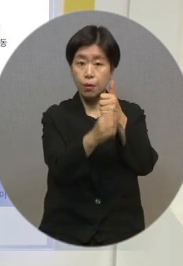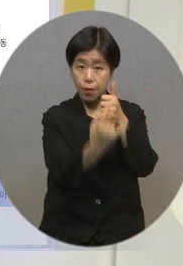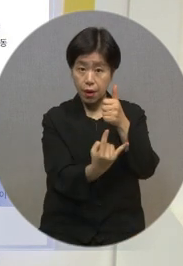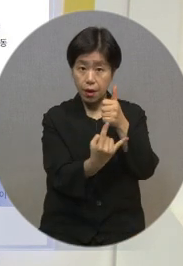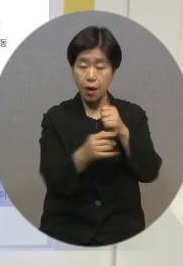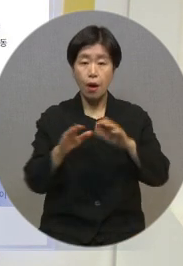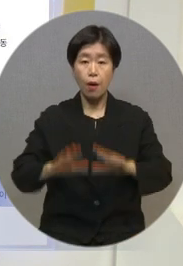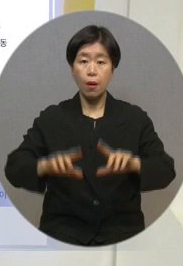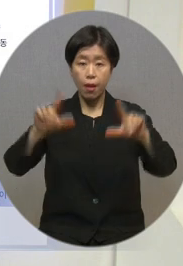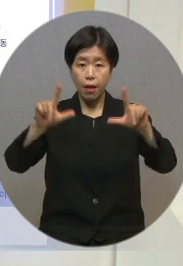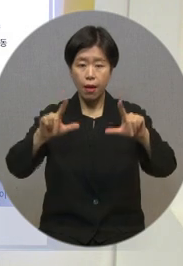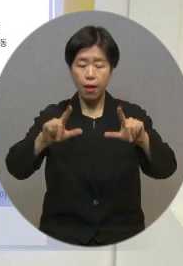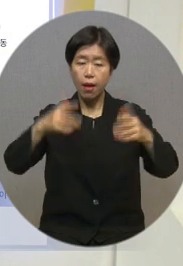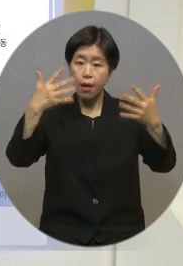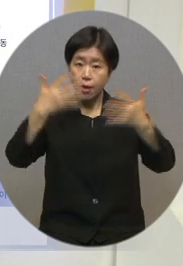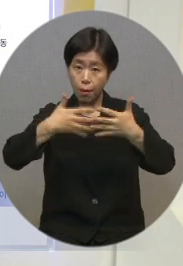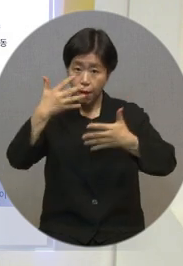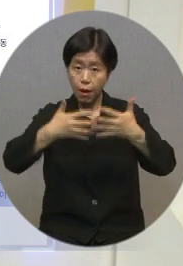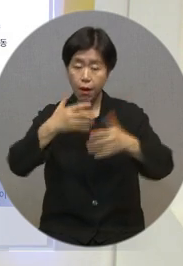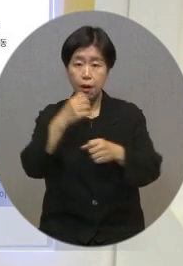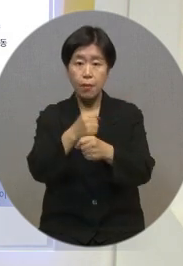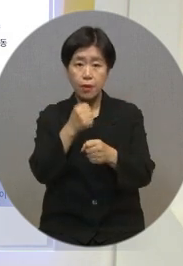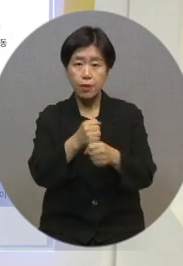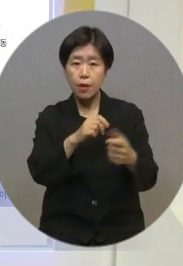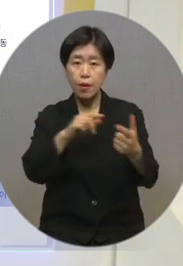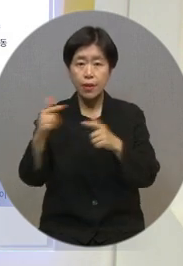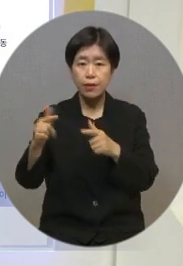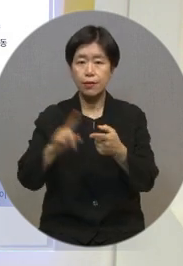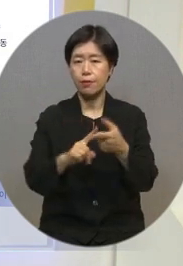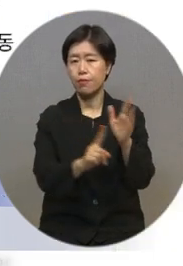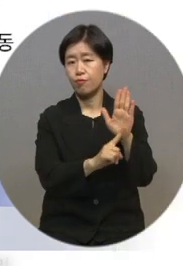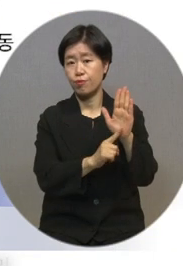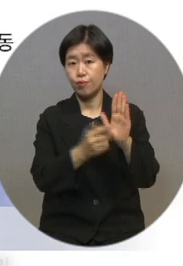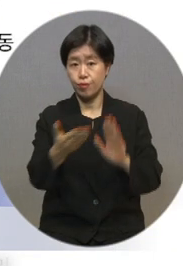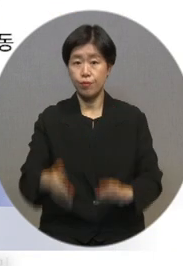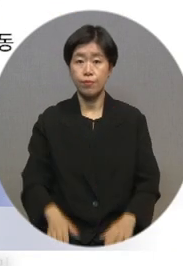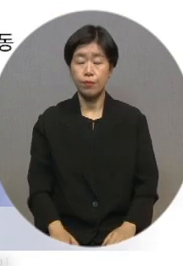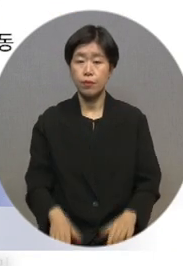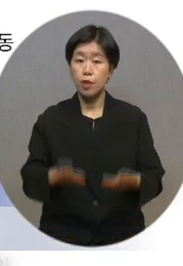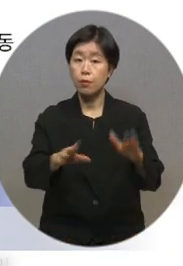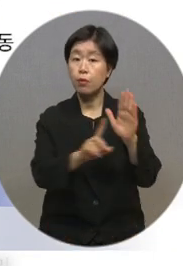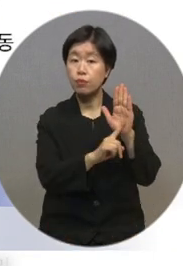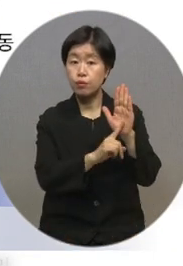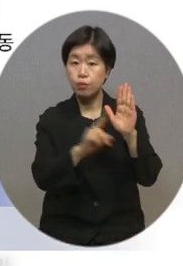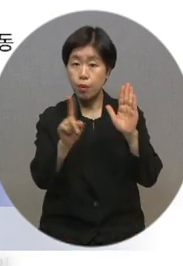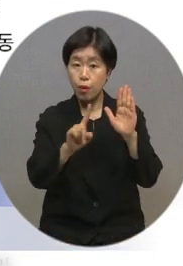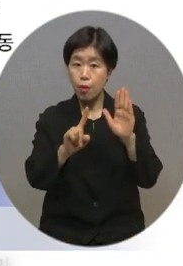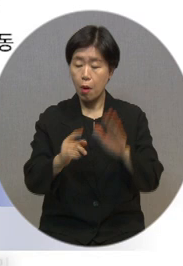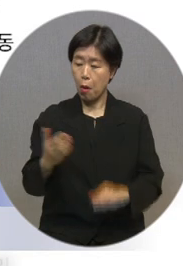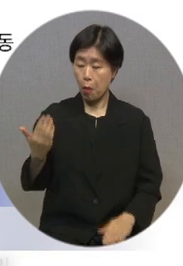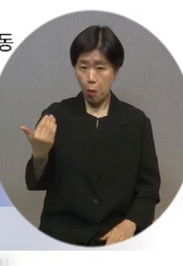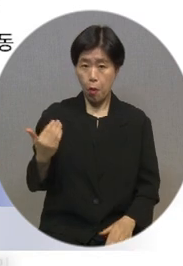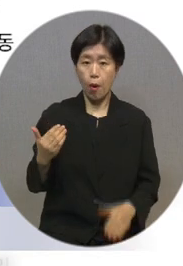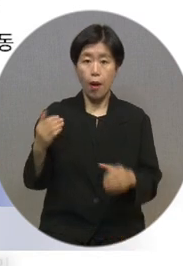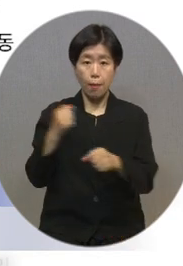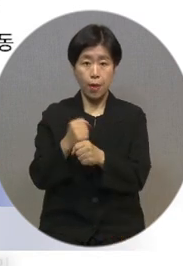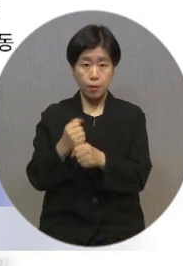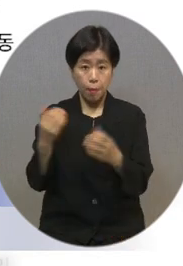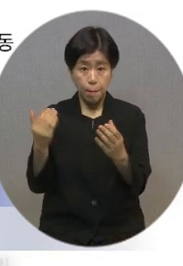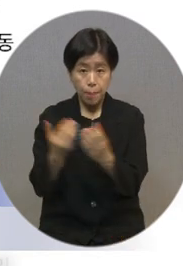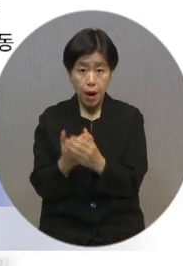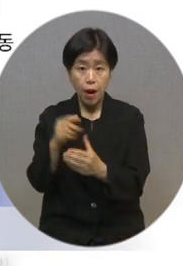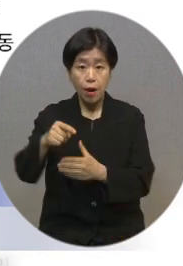베리어프리 단편 영화 제작지원 출품작을 공모합니다 이번 공모는 이미 완성된 단편 영화를